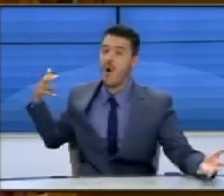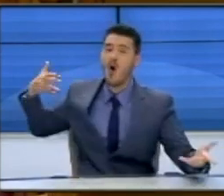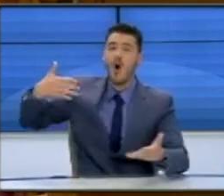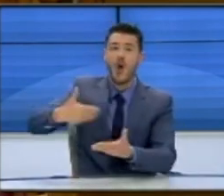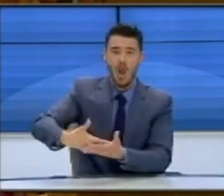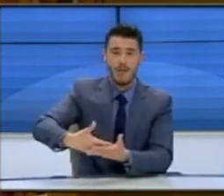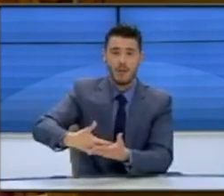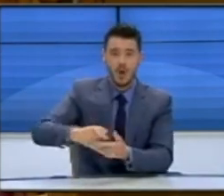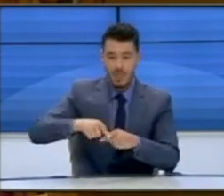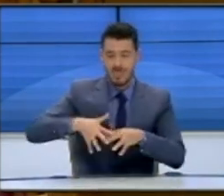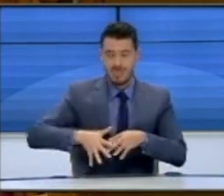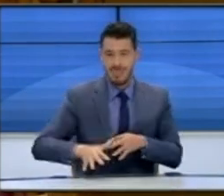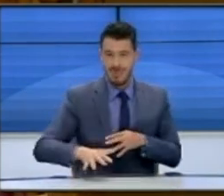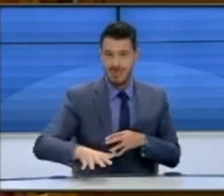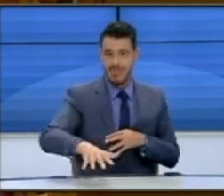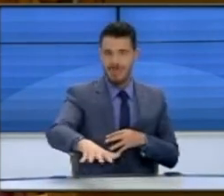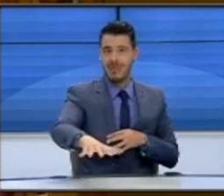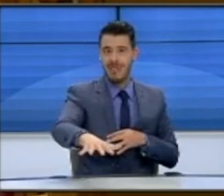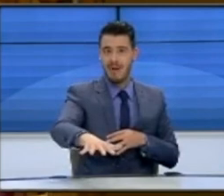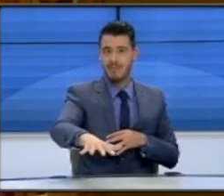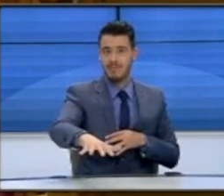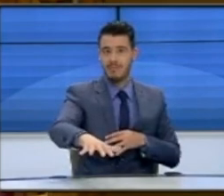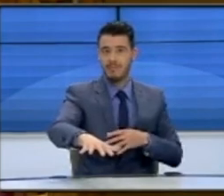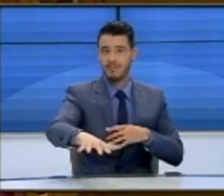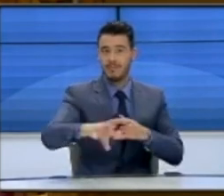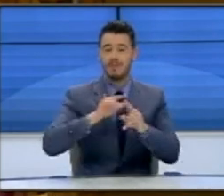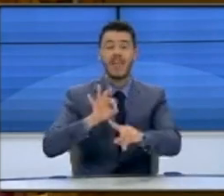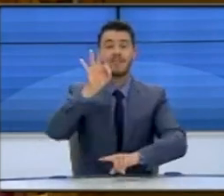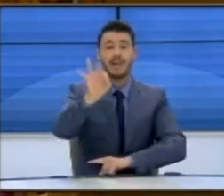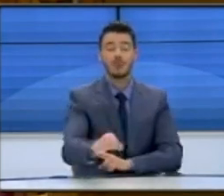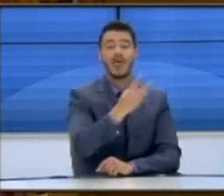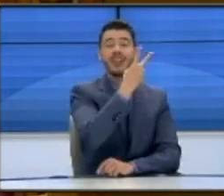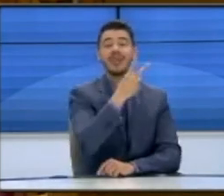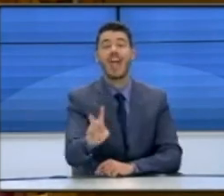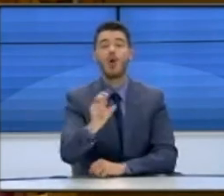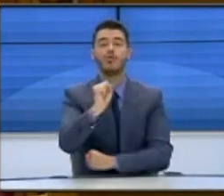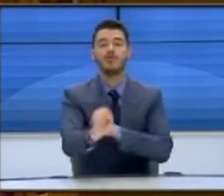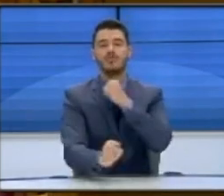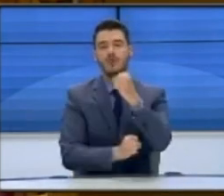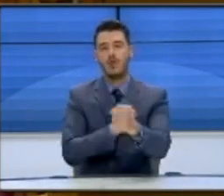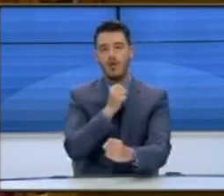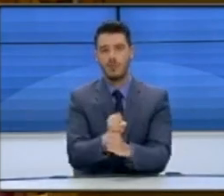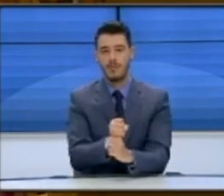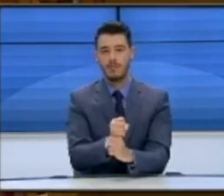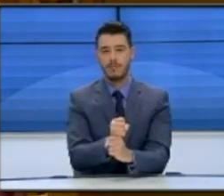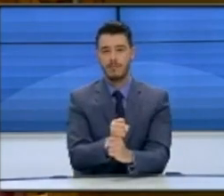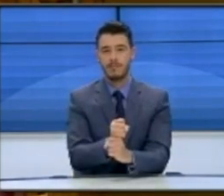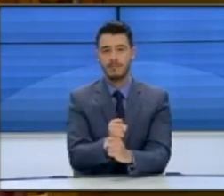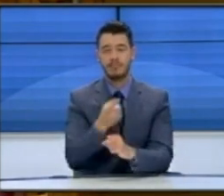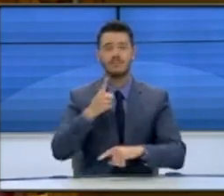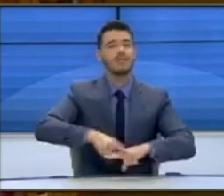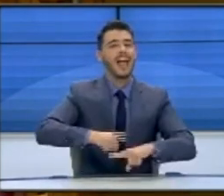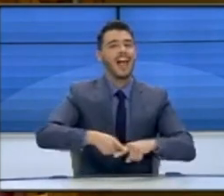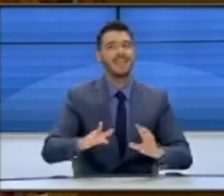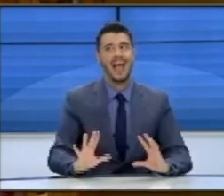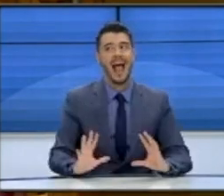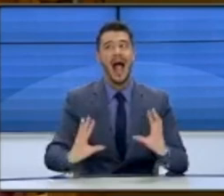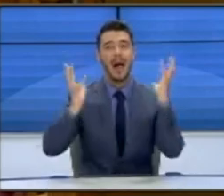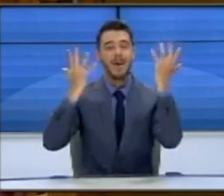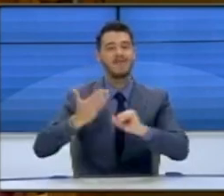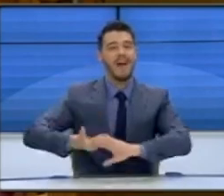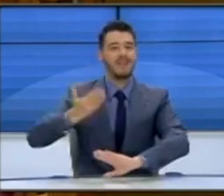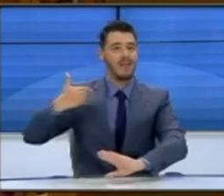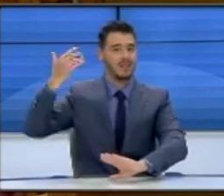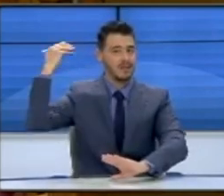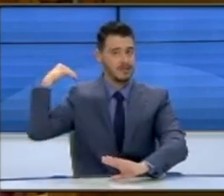σε λίγες μέρες από τώρα θα συμπληρώσει τα 200 χρόνια από την έναρξη της Ελληνικής Επανάστασης.